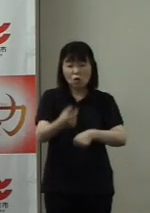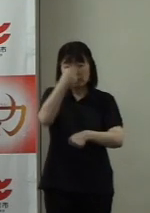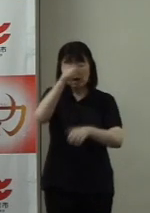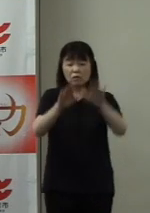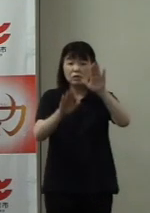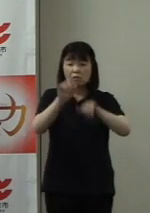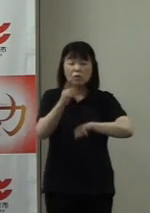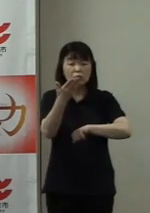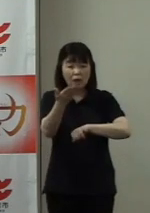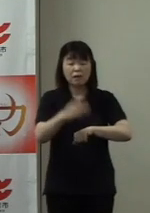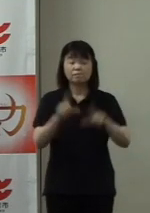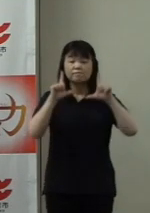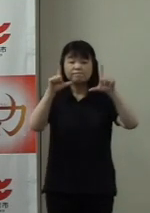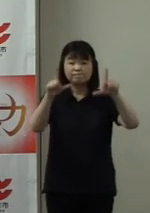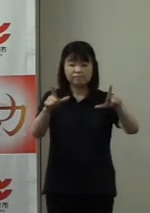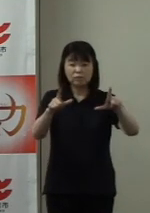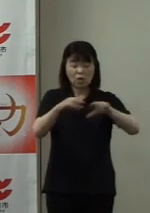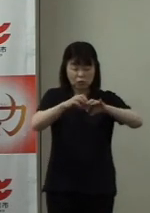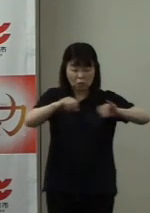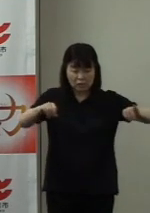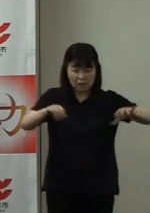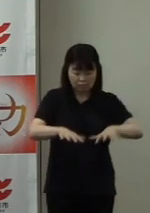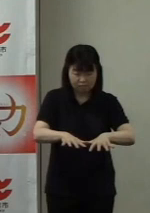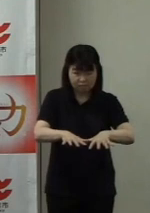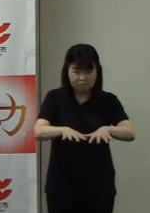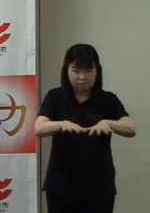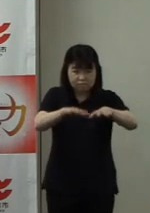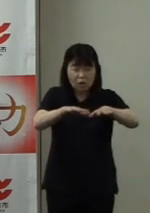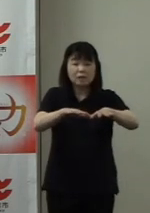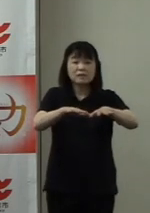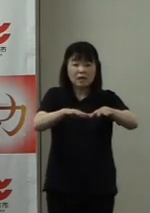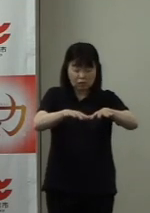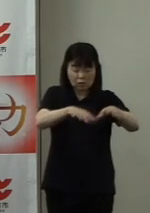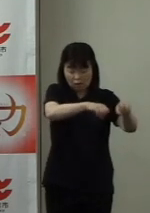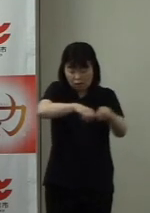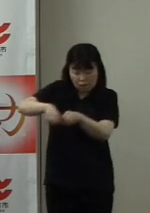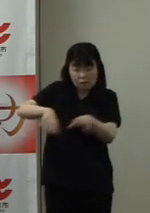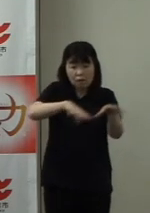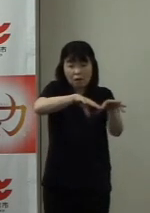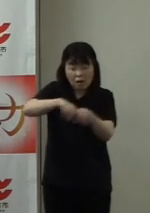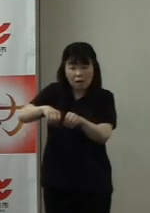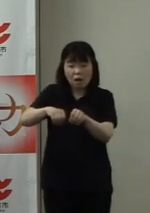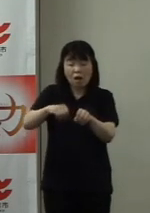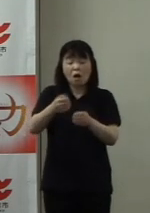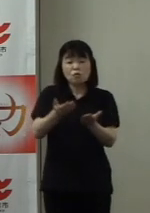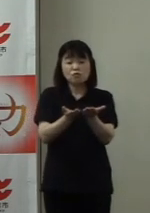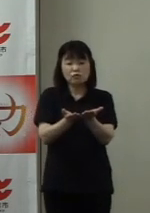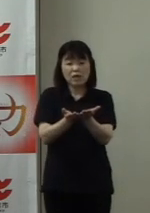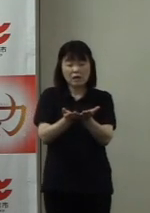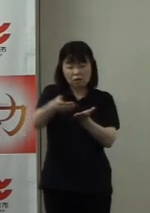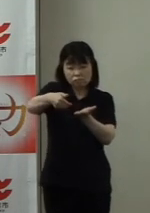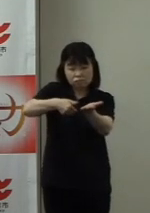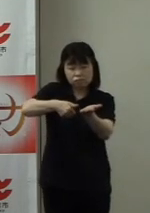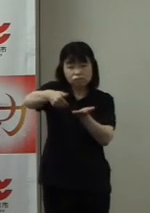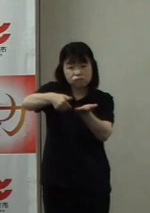土砂ですね。土砂の堆積がぐっとあって、それを取っていかないと、船がなかなか往来というか、そういうのに支障が出て